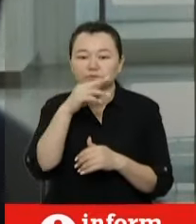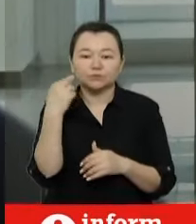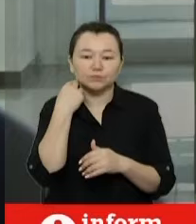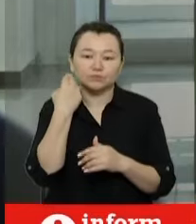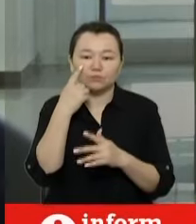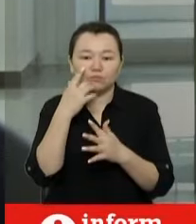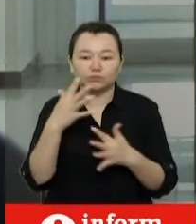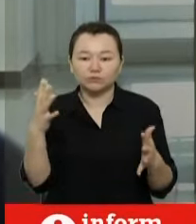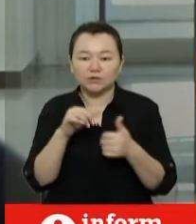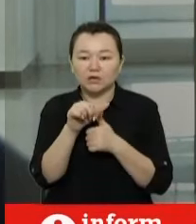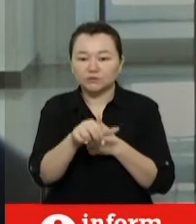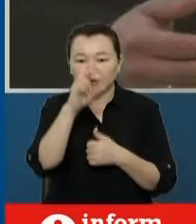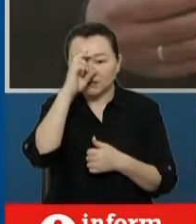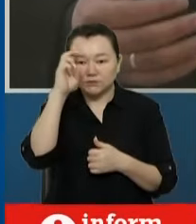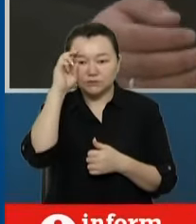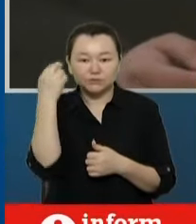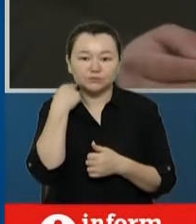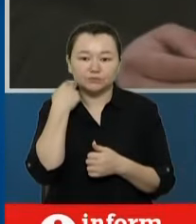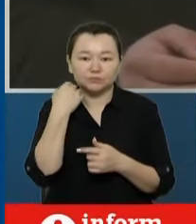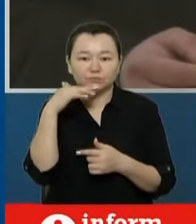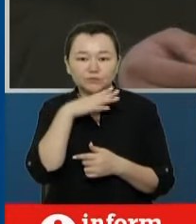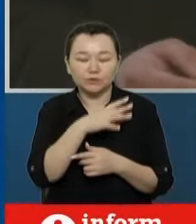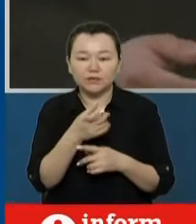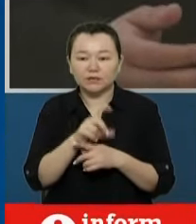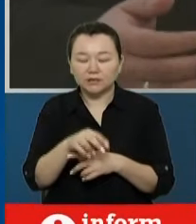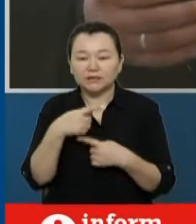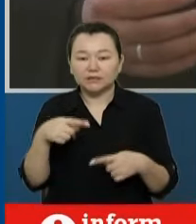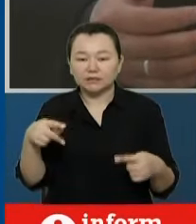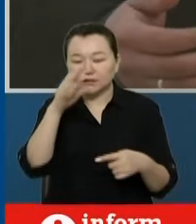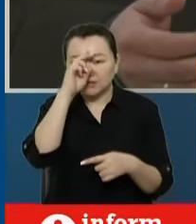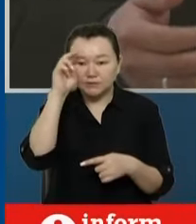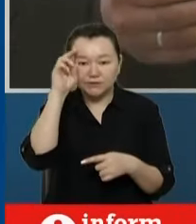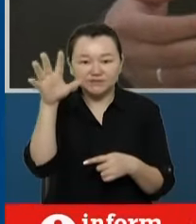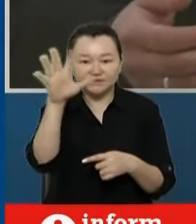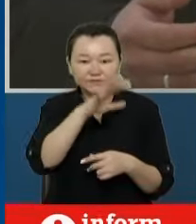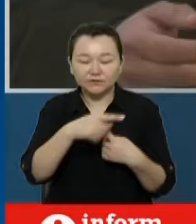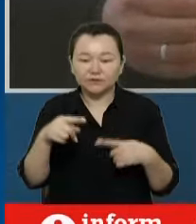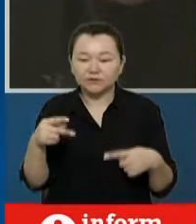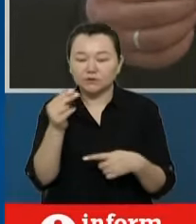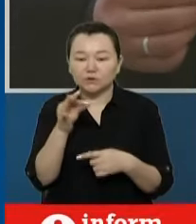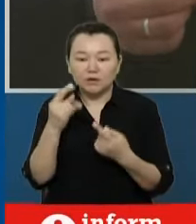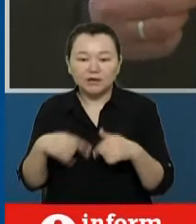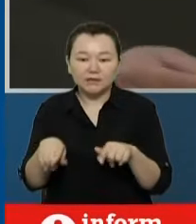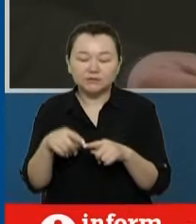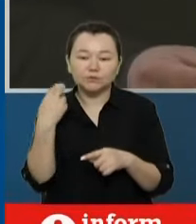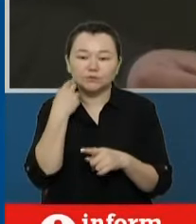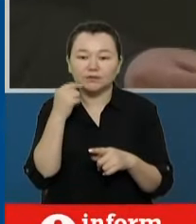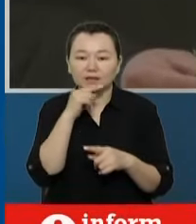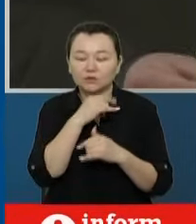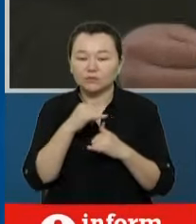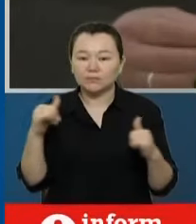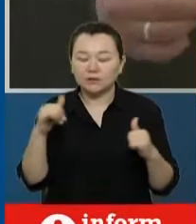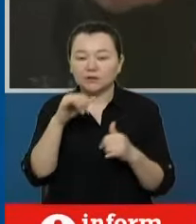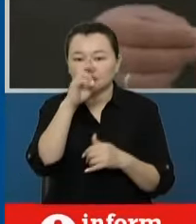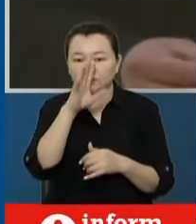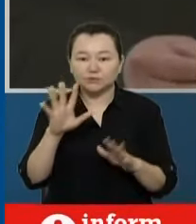көбірек. Әсіресе мемлекеттің қарызы көбірек. Сарапшы кейбір мемлекеттер мен халықаралық қаржы ұйымдары қарызды экономикасы дамып жатқан елге